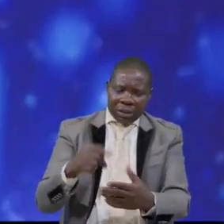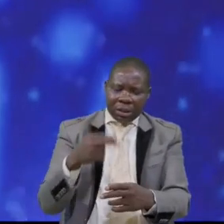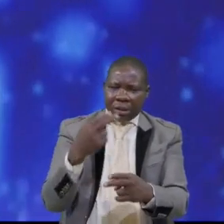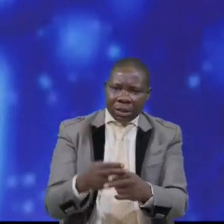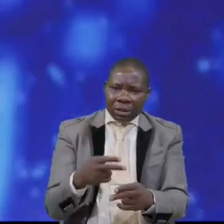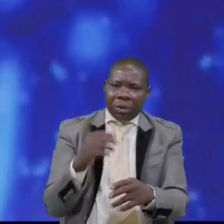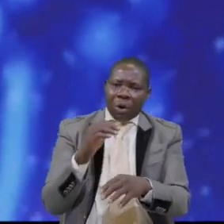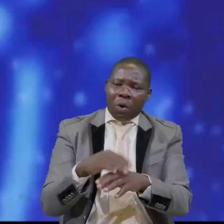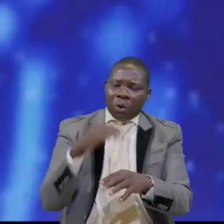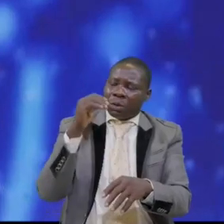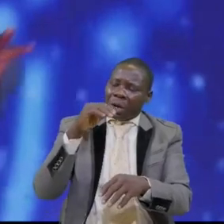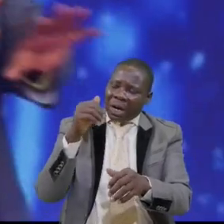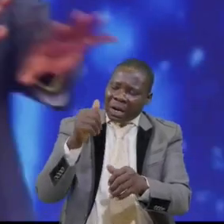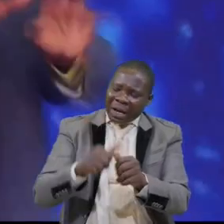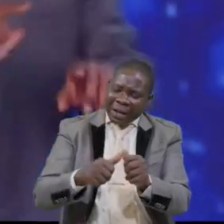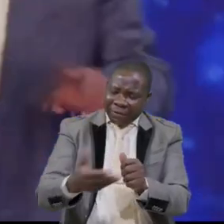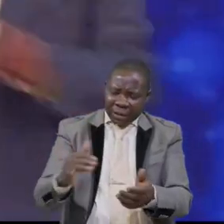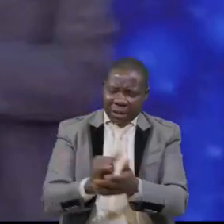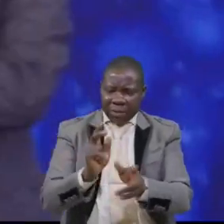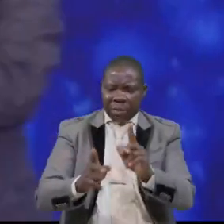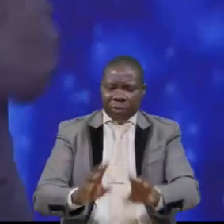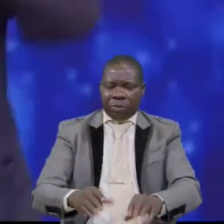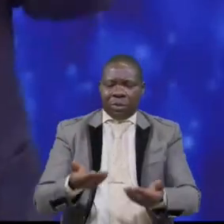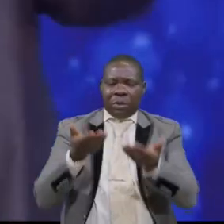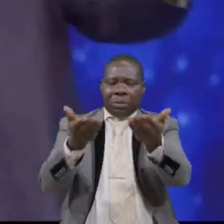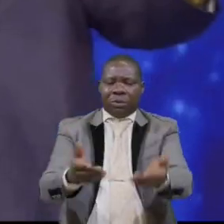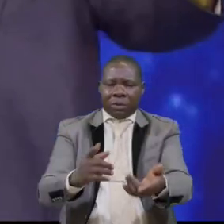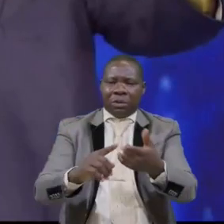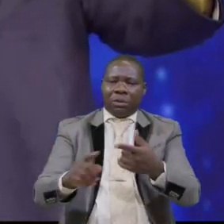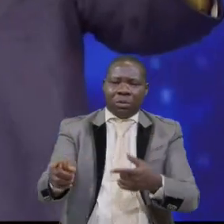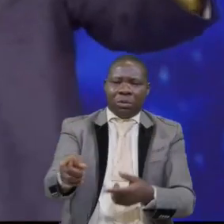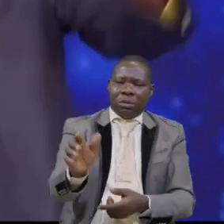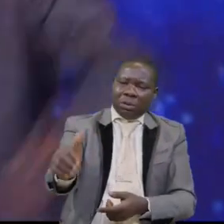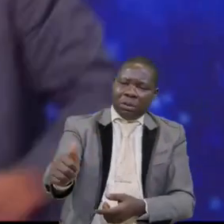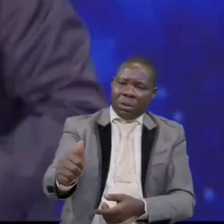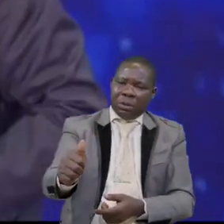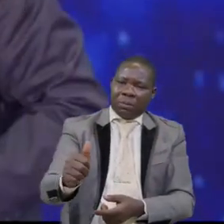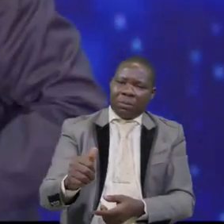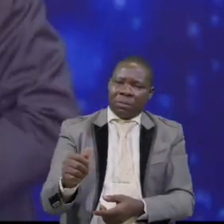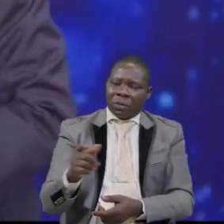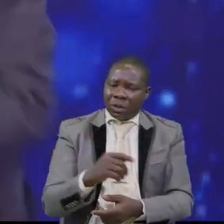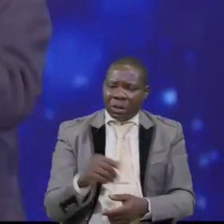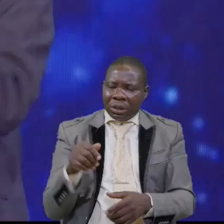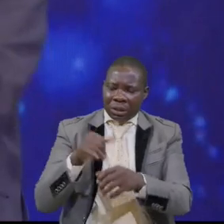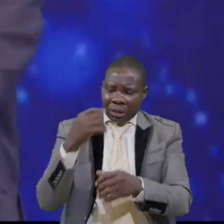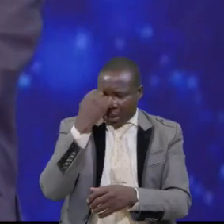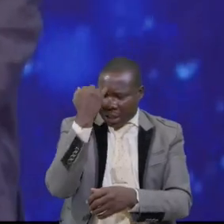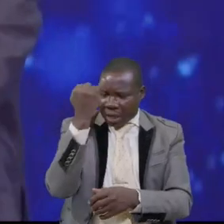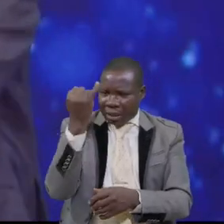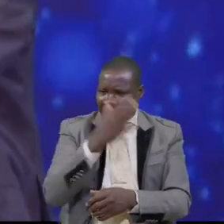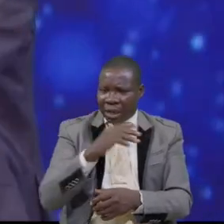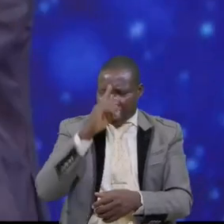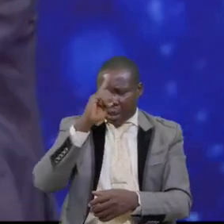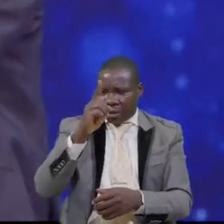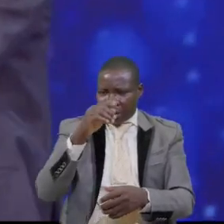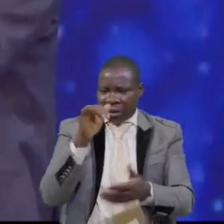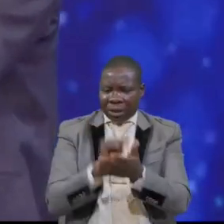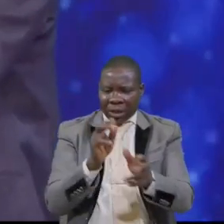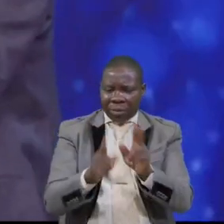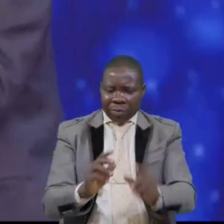que les gens lui présentaient. Il lisait les informations et les idéologies que les gens lui